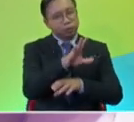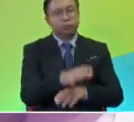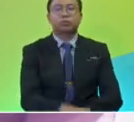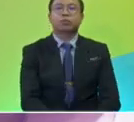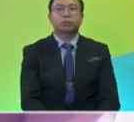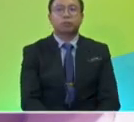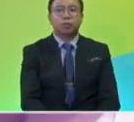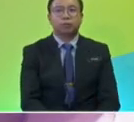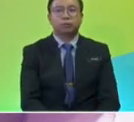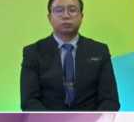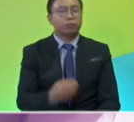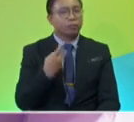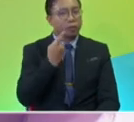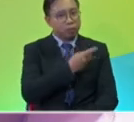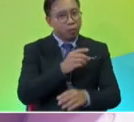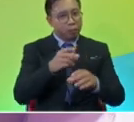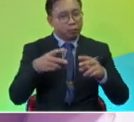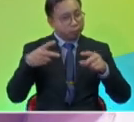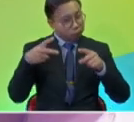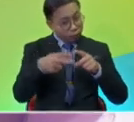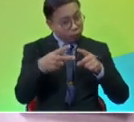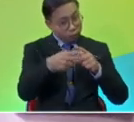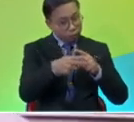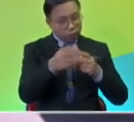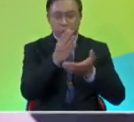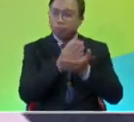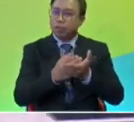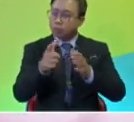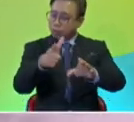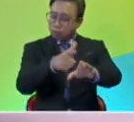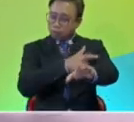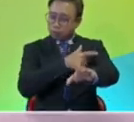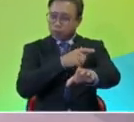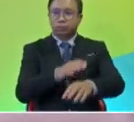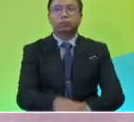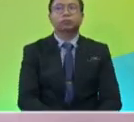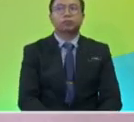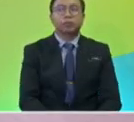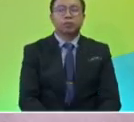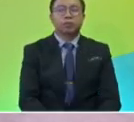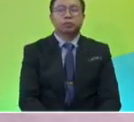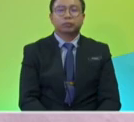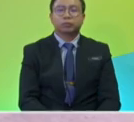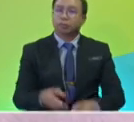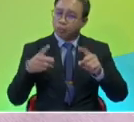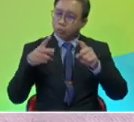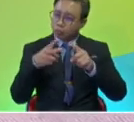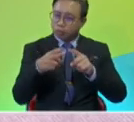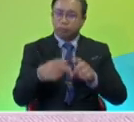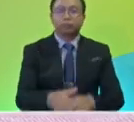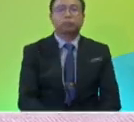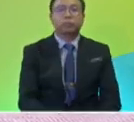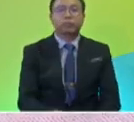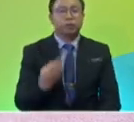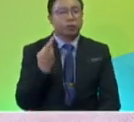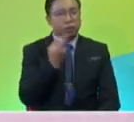pecah dah tadi jadi kita guntingkan bahagian dia punya yang panjang tu yang muncung dia tu kita guntingkan nian gunting muncung dia kita